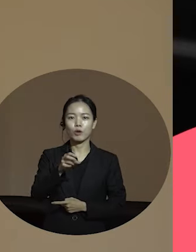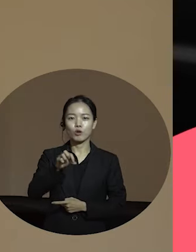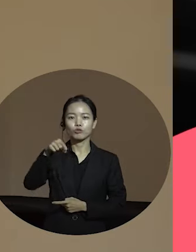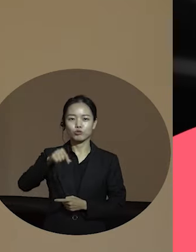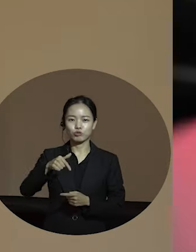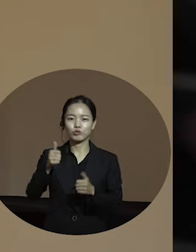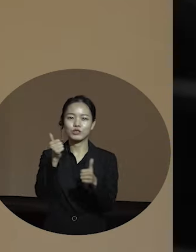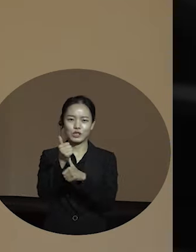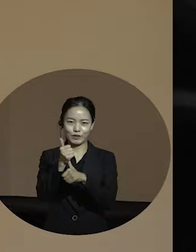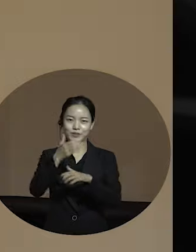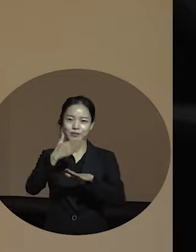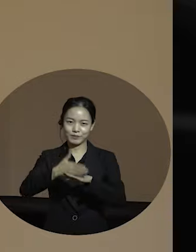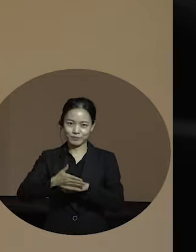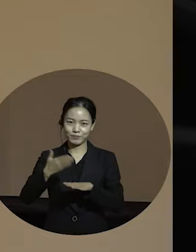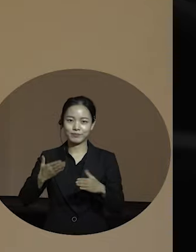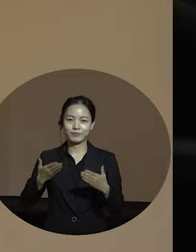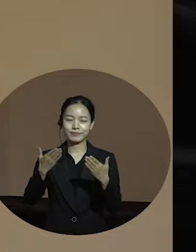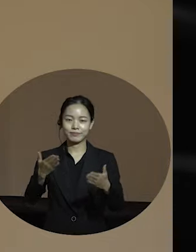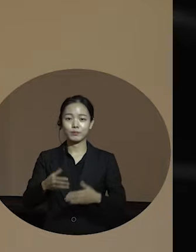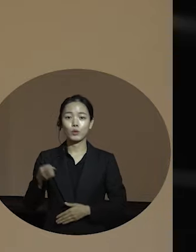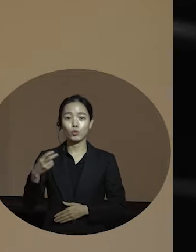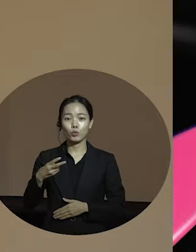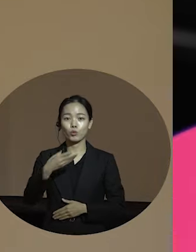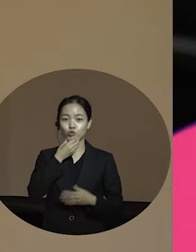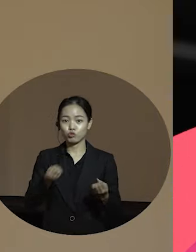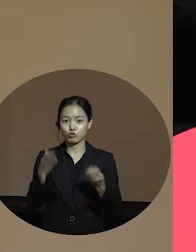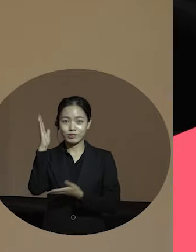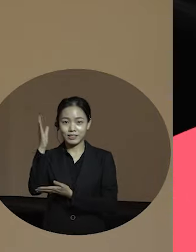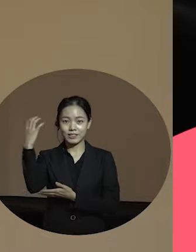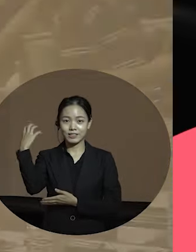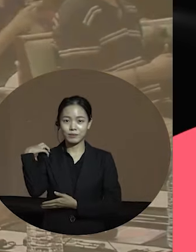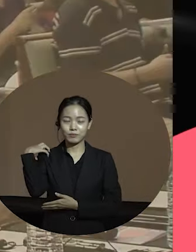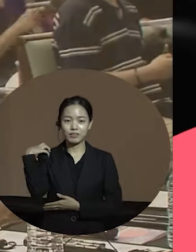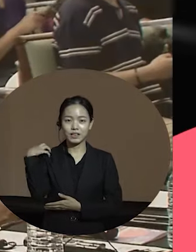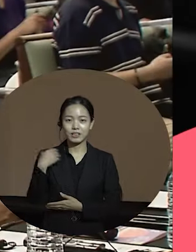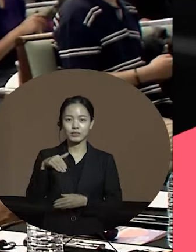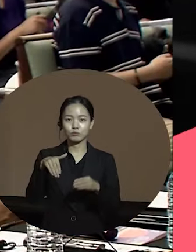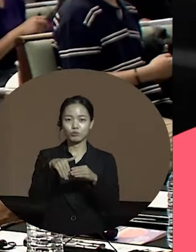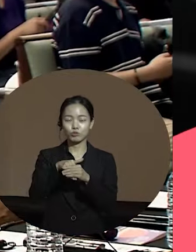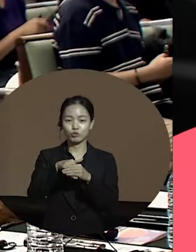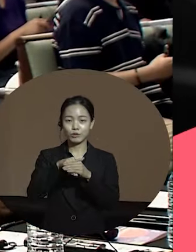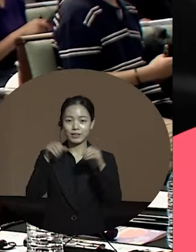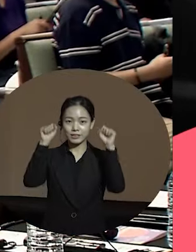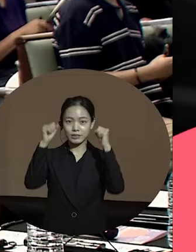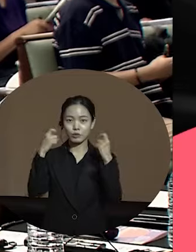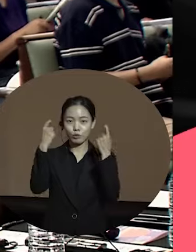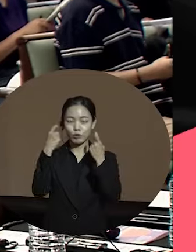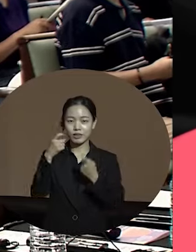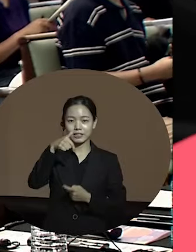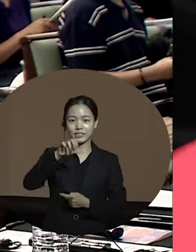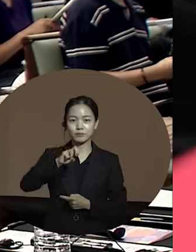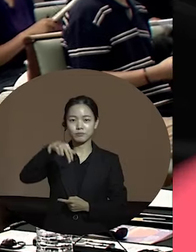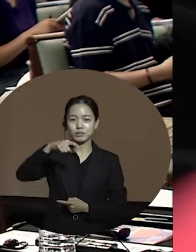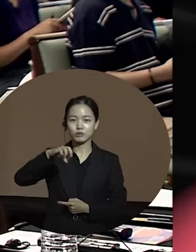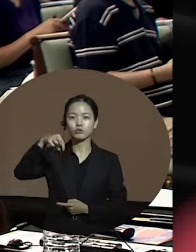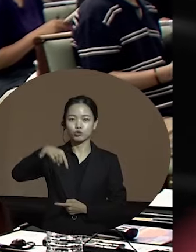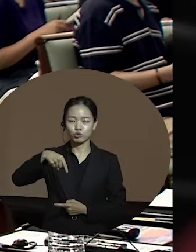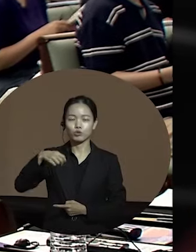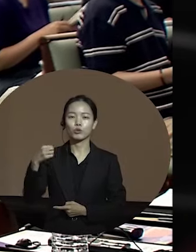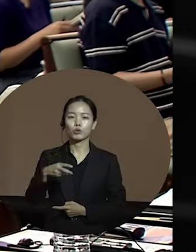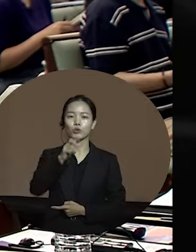그리고 축사를 해주실 문화체육관광위원회 김승수 의원님, 또 유네스코의 에르네스트